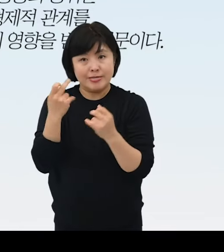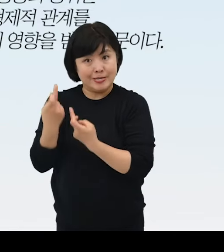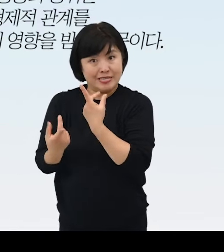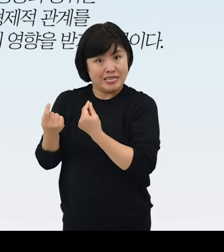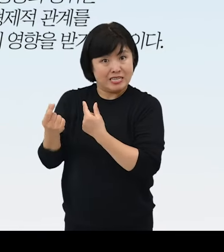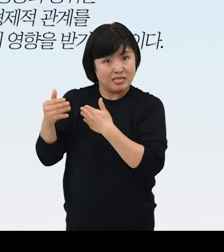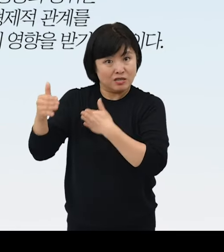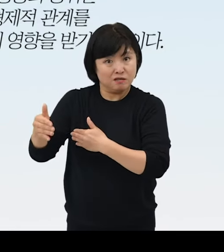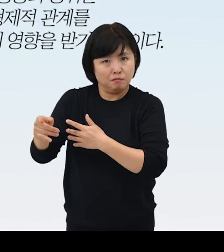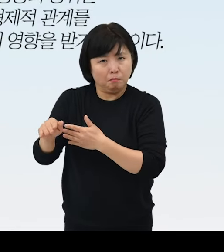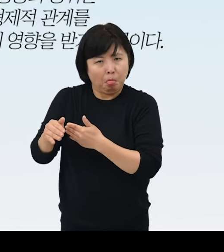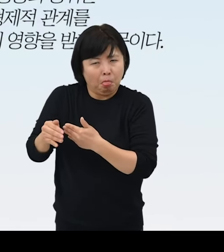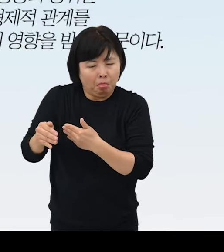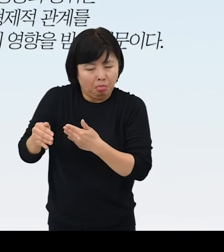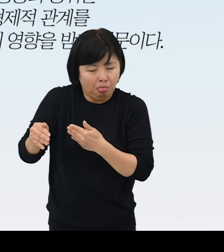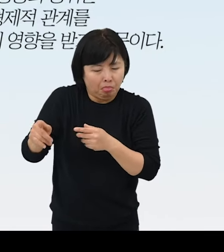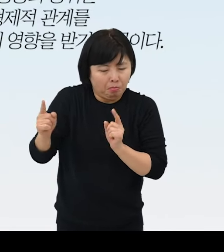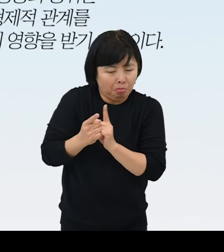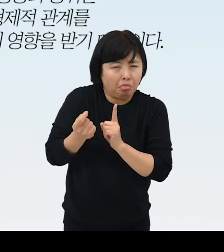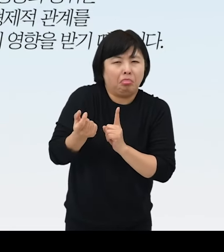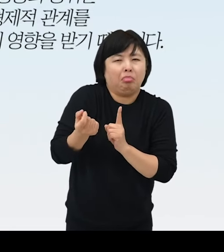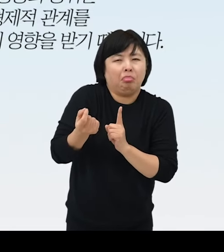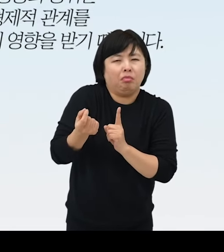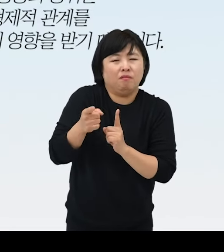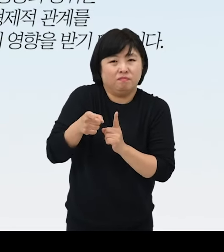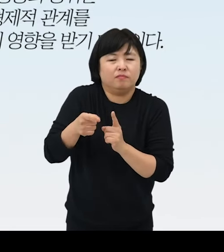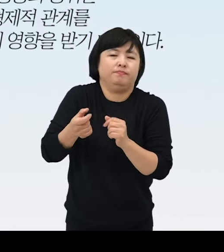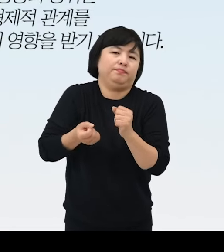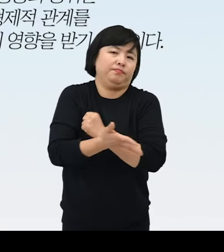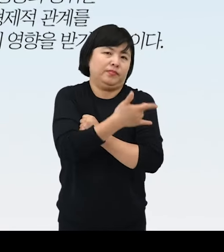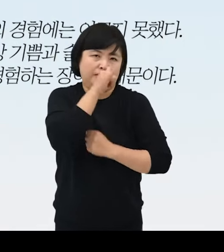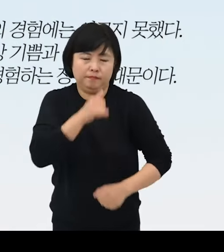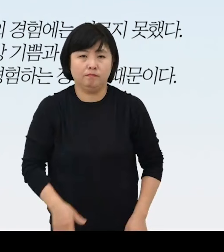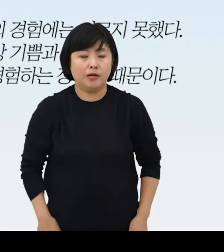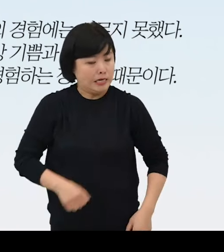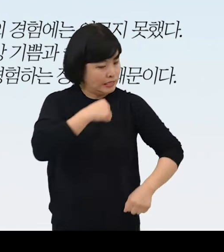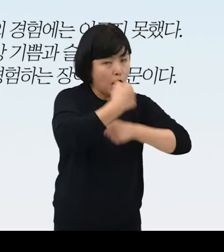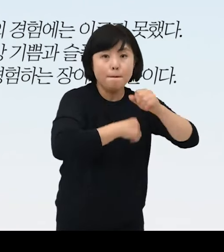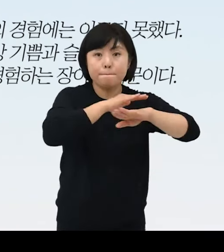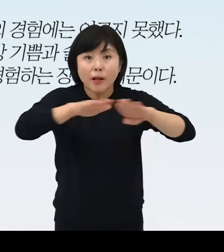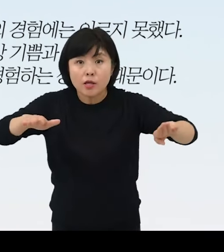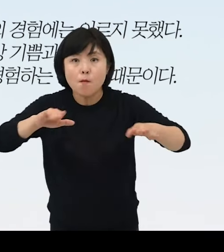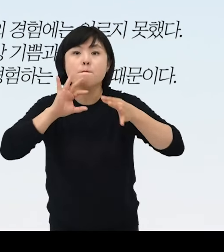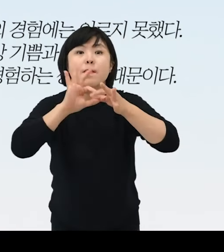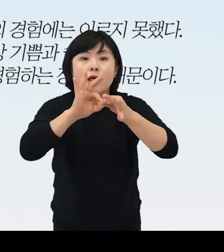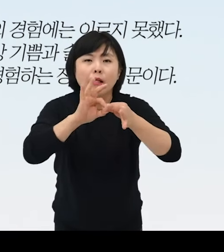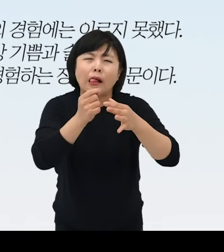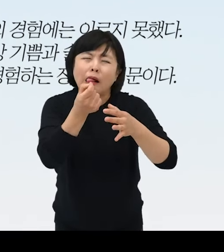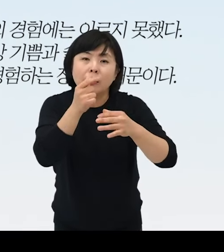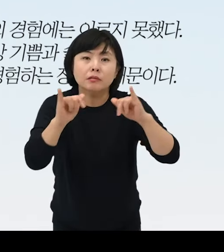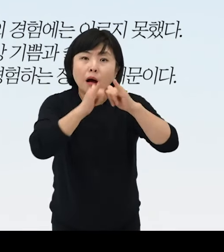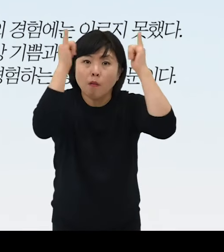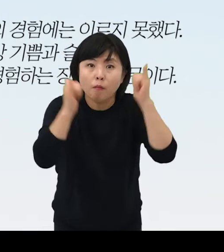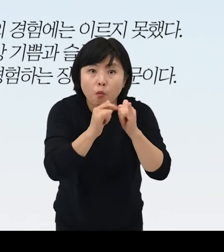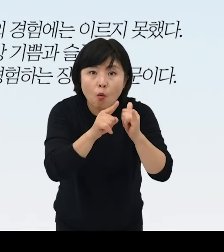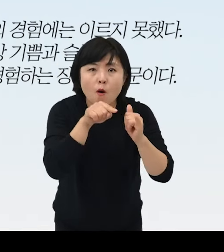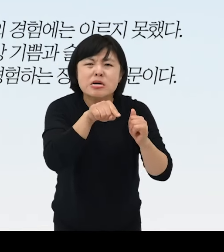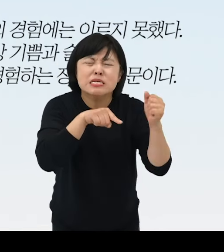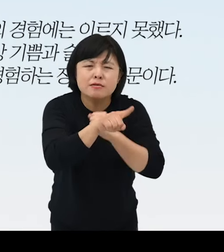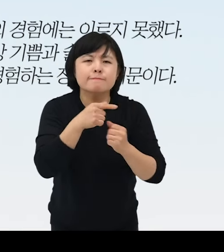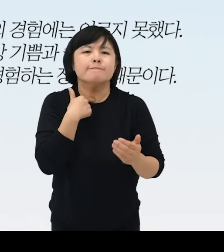형제적 관계를 얼마나 소거시켜 냈는가에 영향을 받기 때문이다. 자유와 평등은 관계성이 소거된 사회,